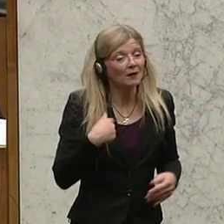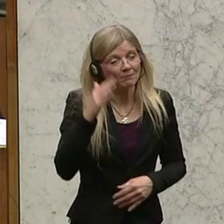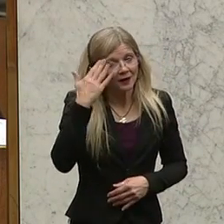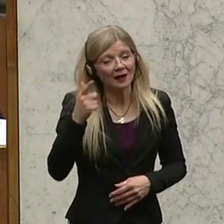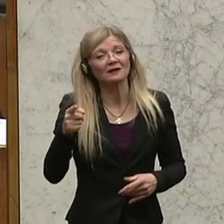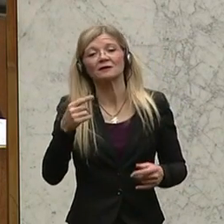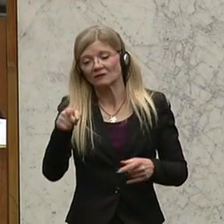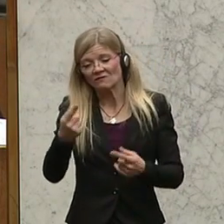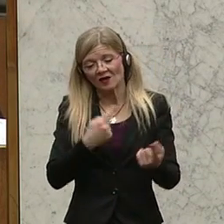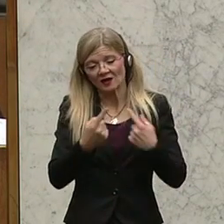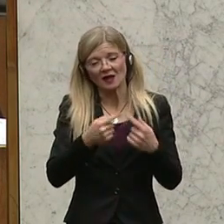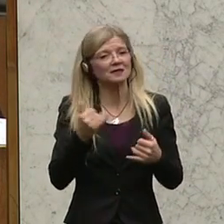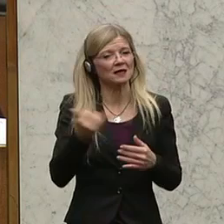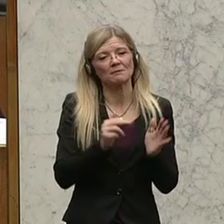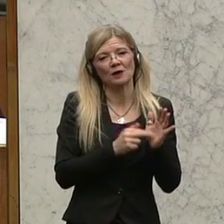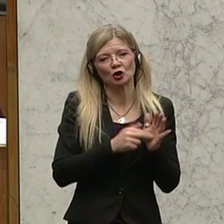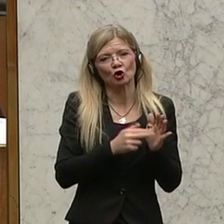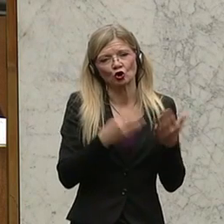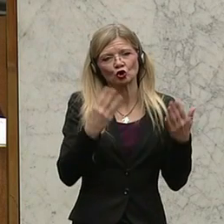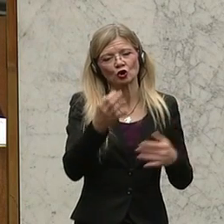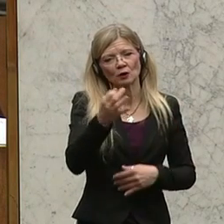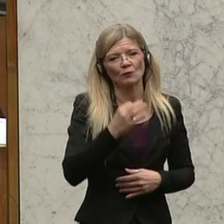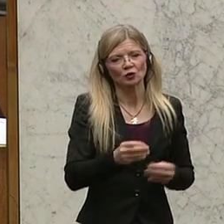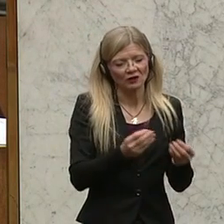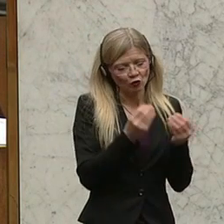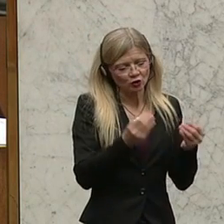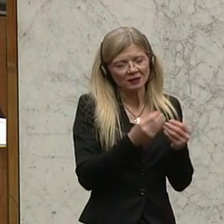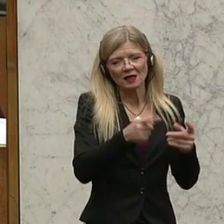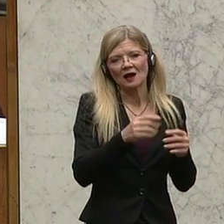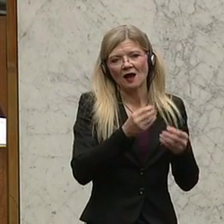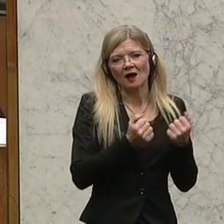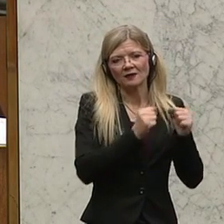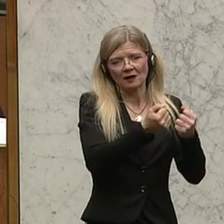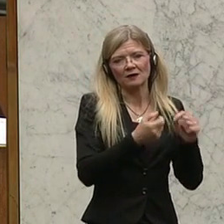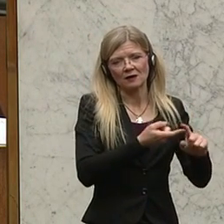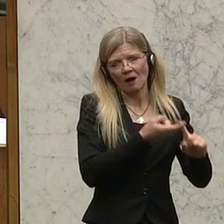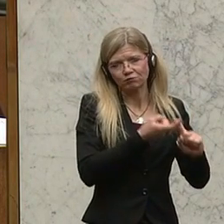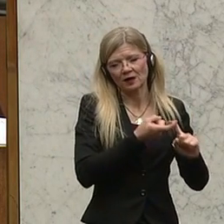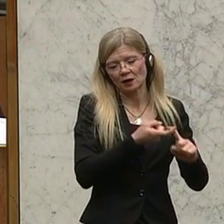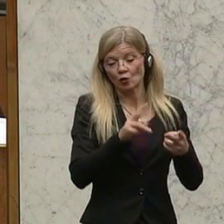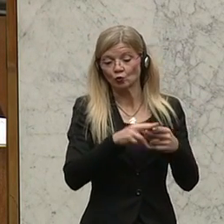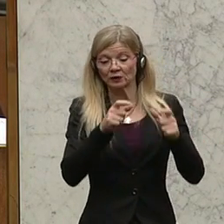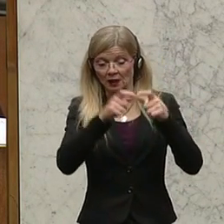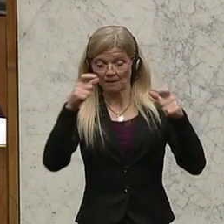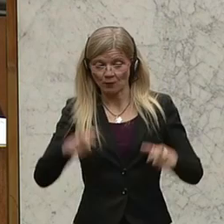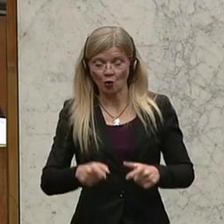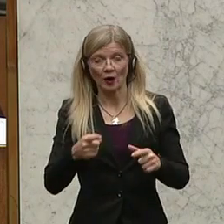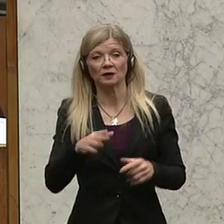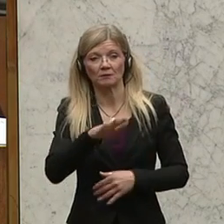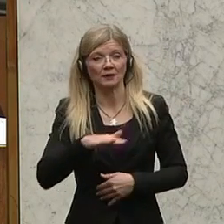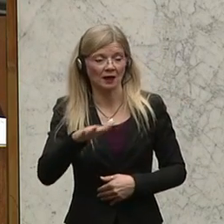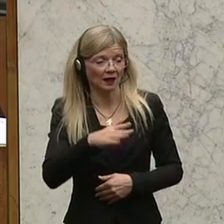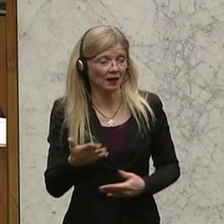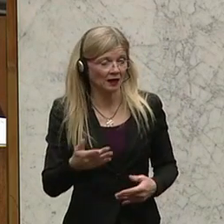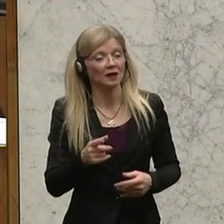mit 90% fossiler Energieabhängigkeit und ist natürlich auch der Gebäudesektor, wo wir leider, da haben